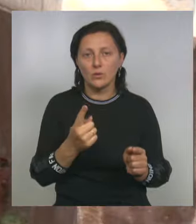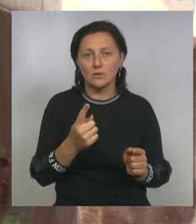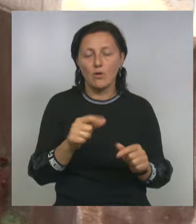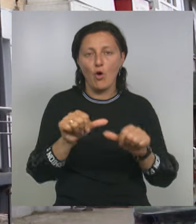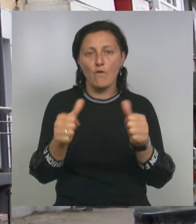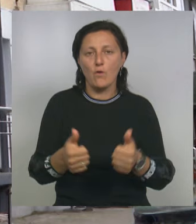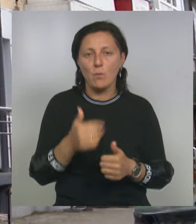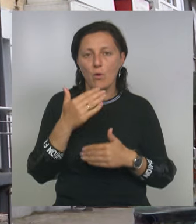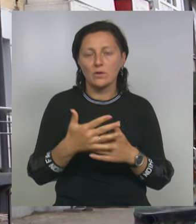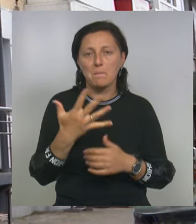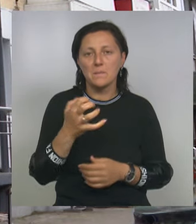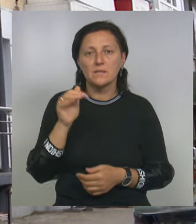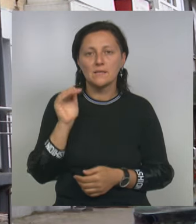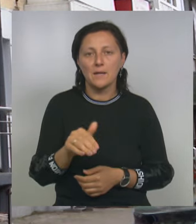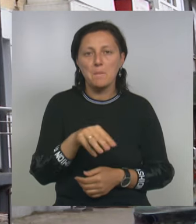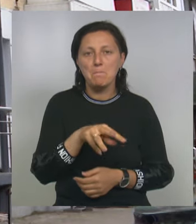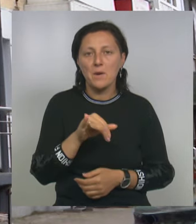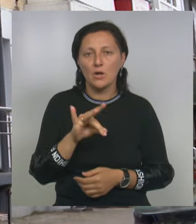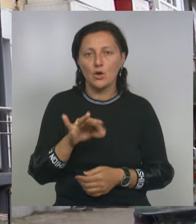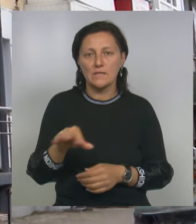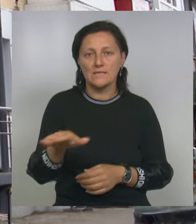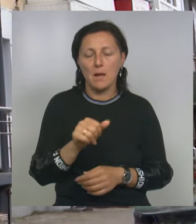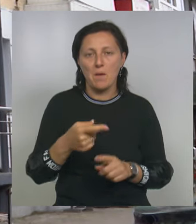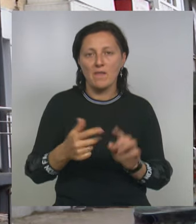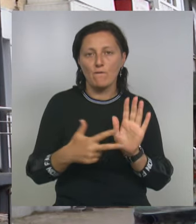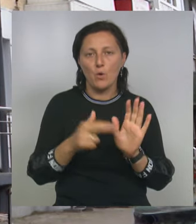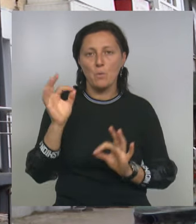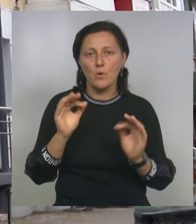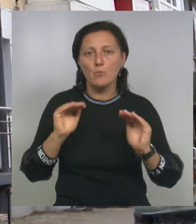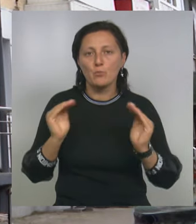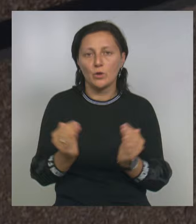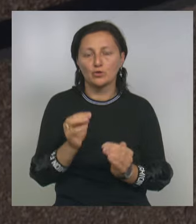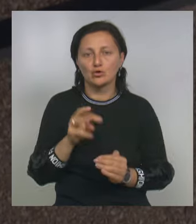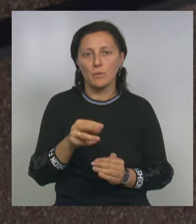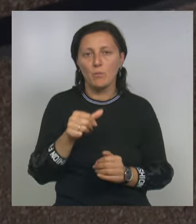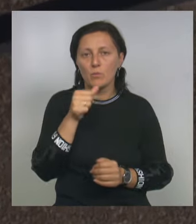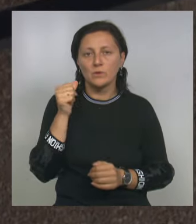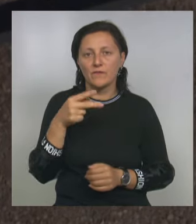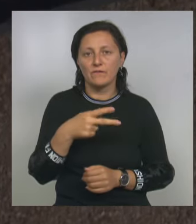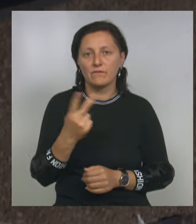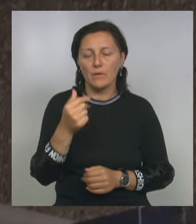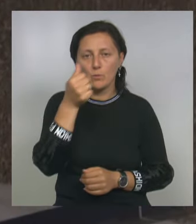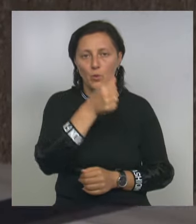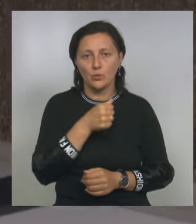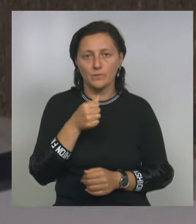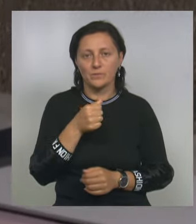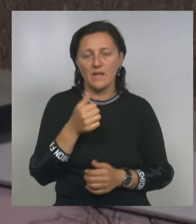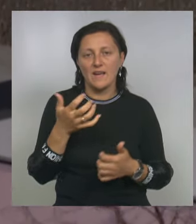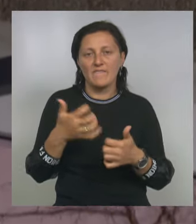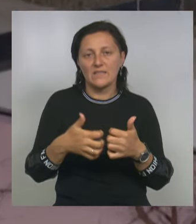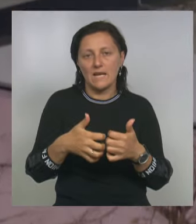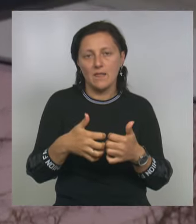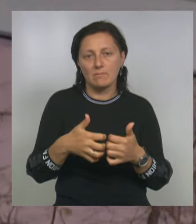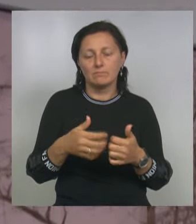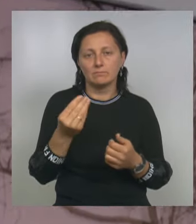оформили более 500 тысяч микрозаймов. Это почти на 8% меньше, чем в 2022. В среднем белгородцы брали в долг в